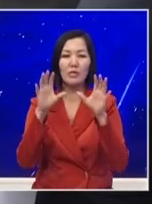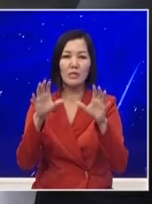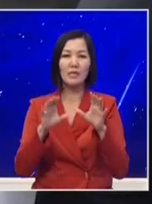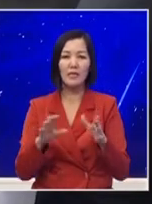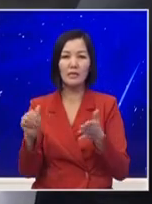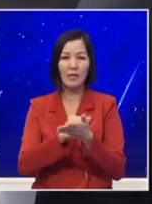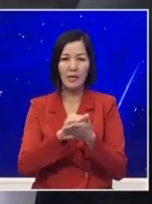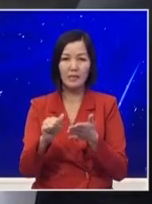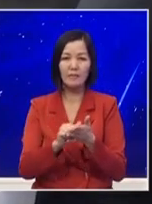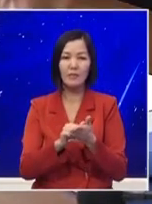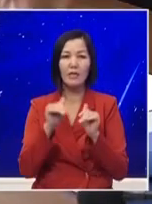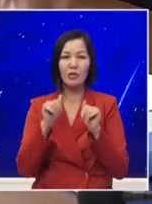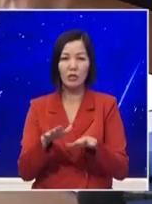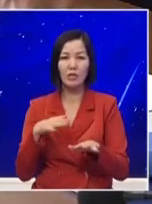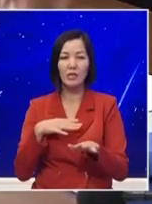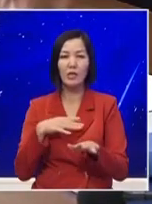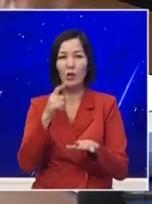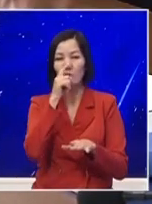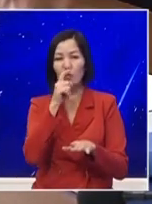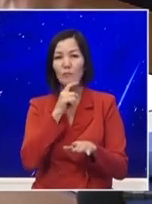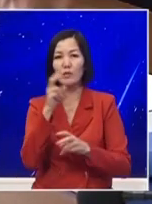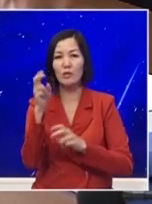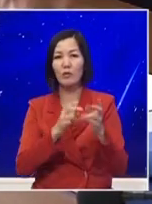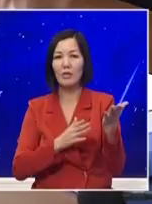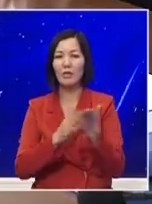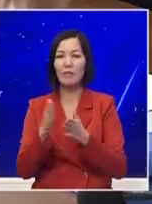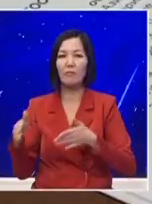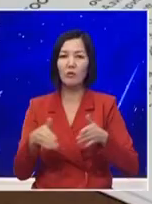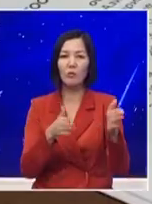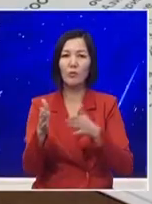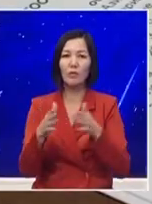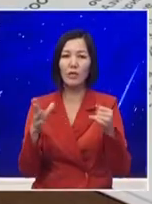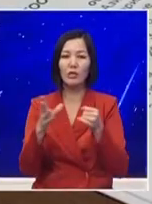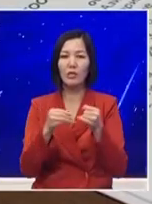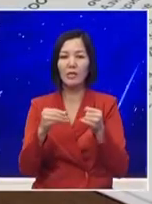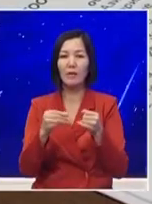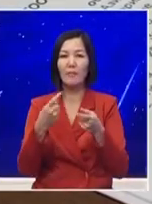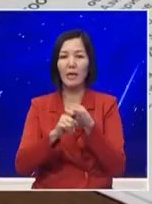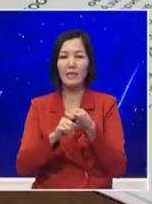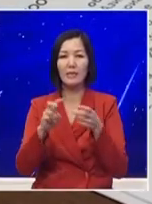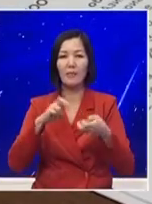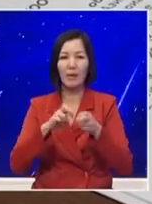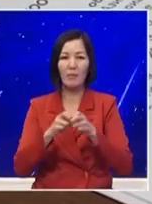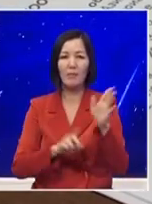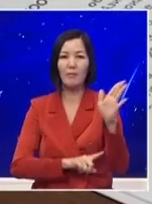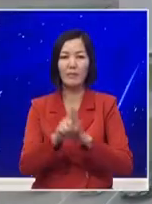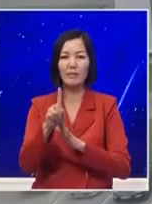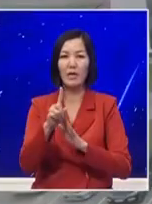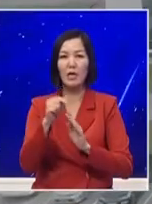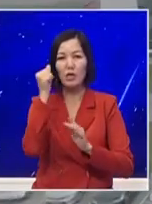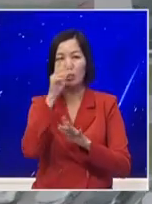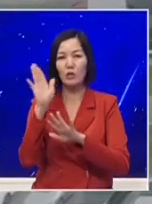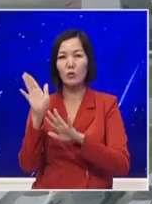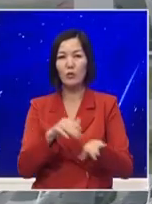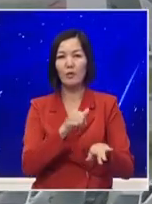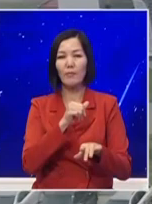үдесіне рәсімделген. Өзара түсінбеушілік зауытқа кіреберіс жол төселген жер теліміне қатысты туындаған. Араға жыл салып Талғар